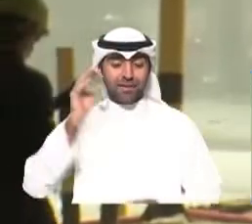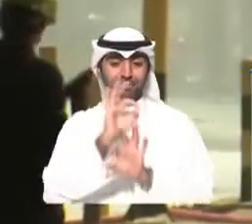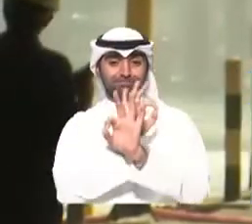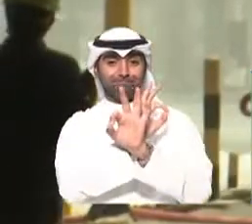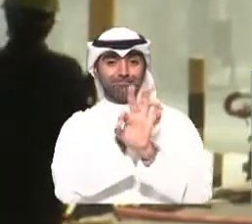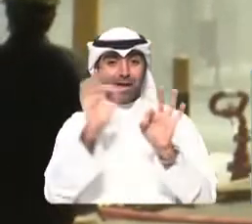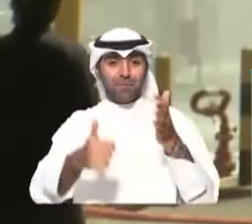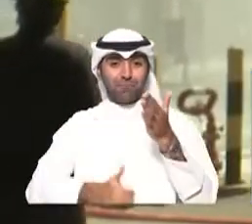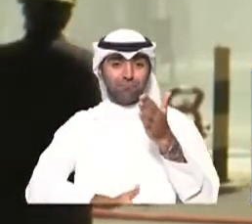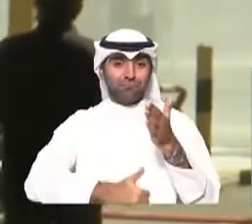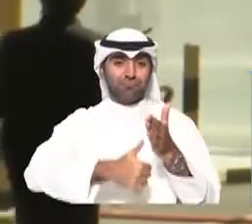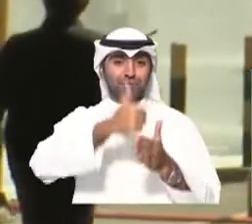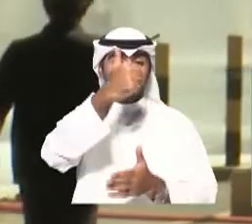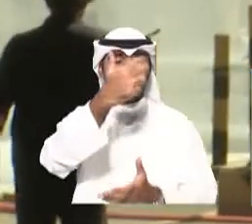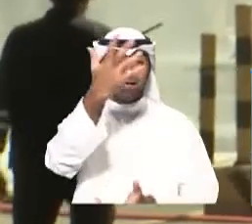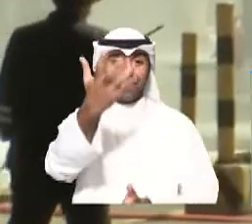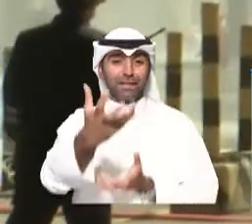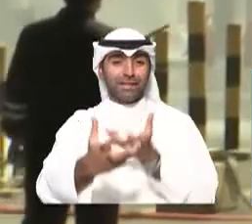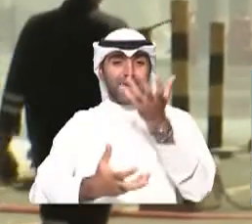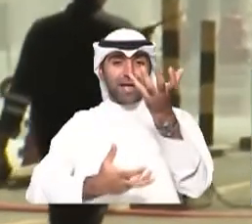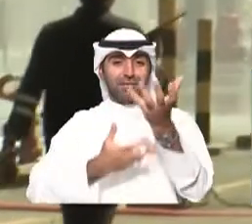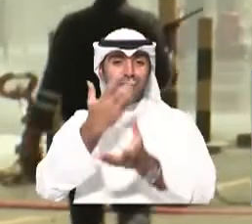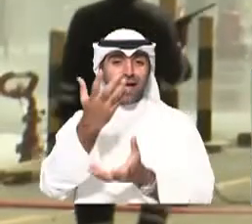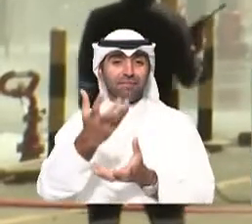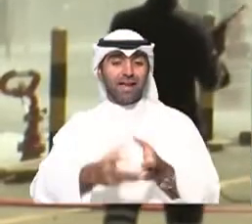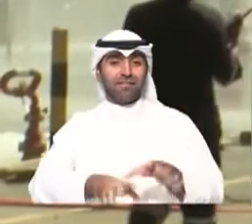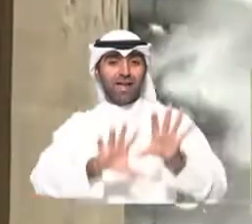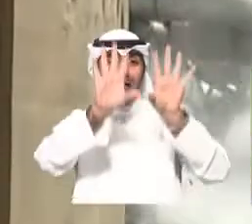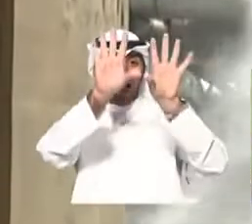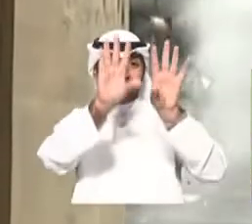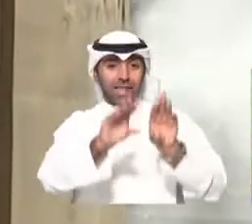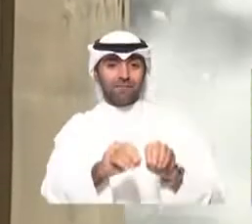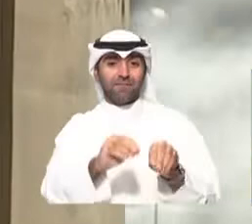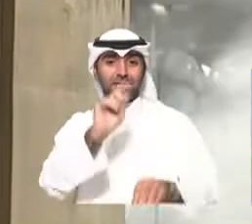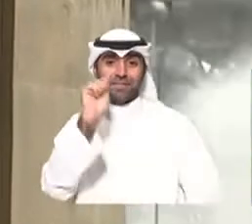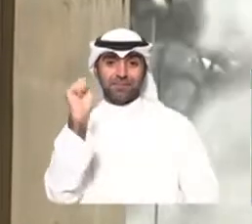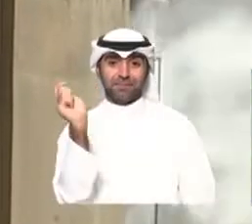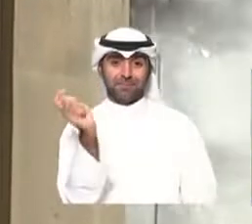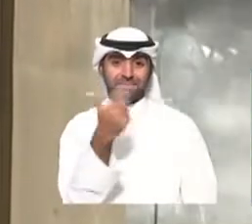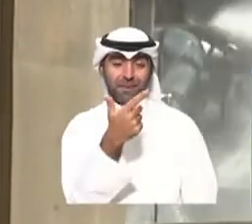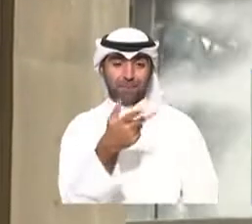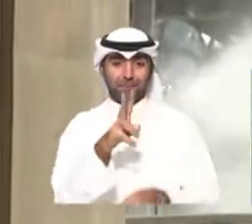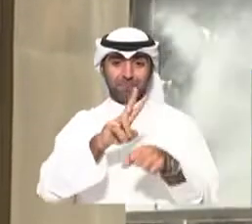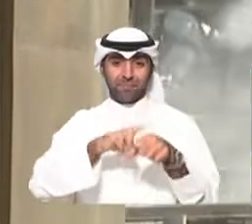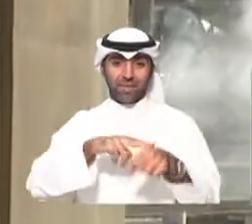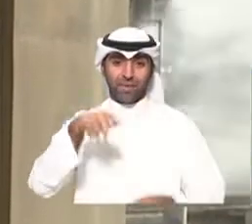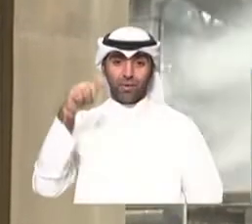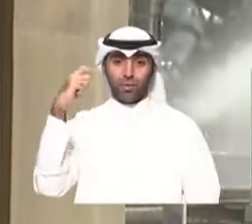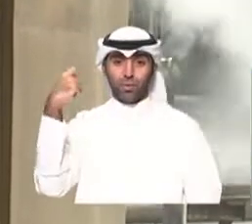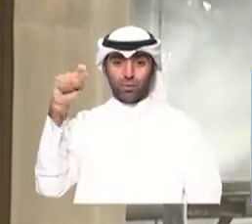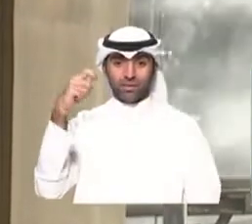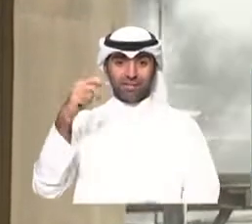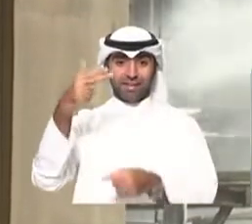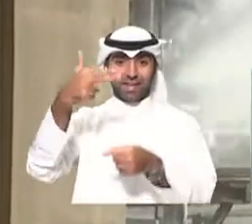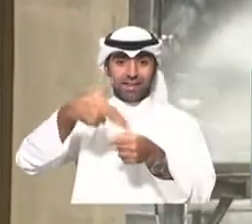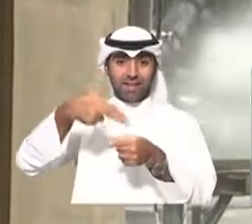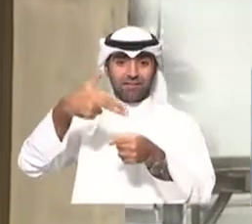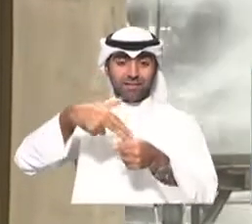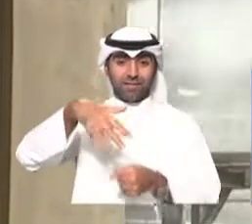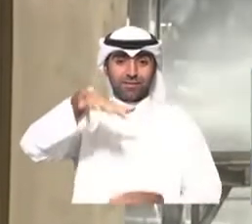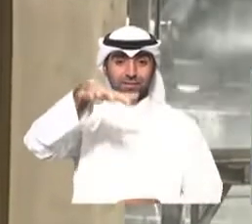يعني اهتمام الإخوان في شركة بترول الوطنية لتقليل الأخطار والأضرار ناتجة عن أي